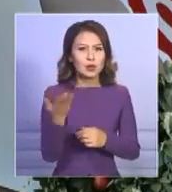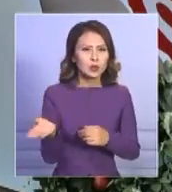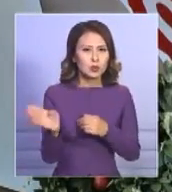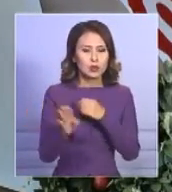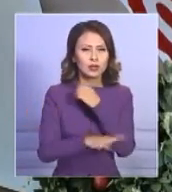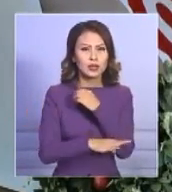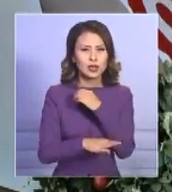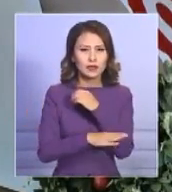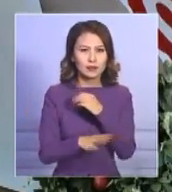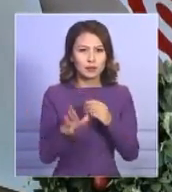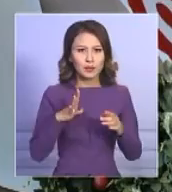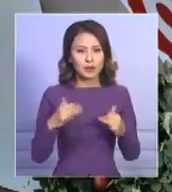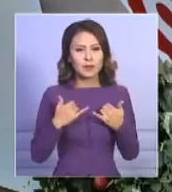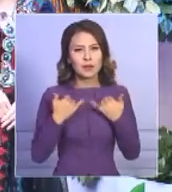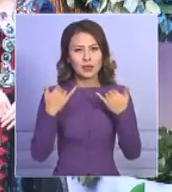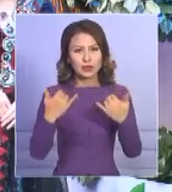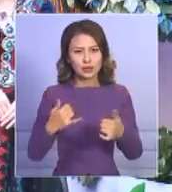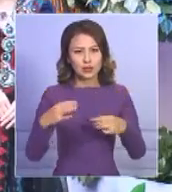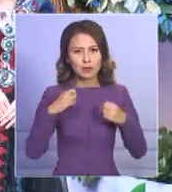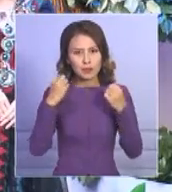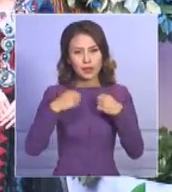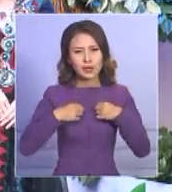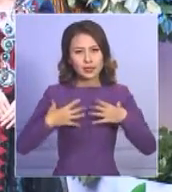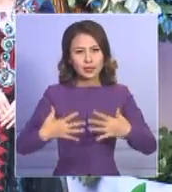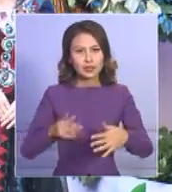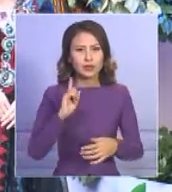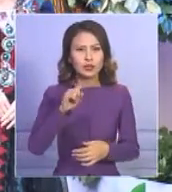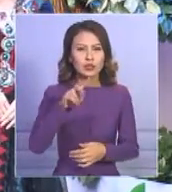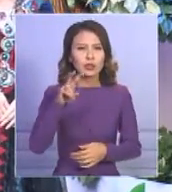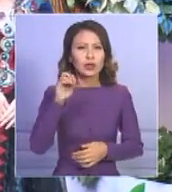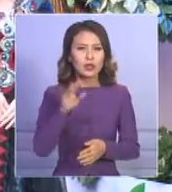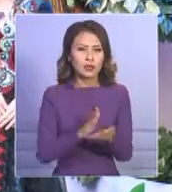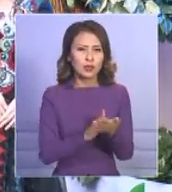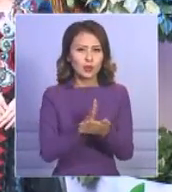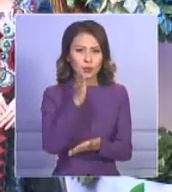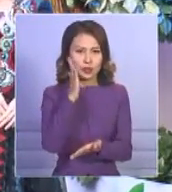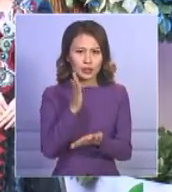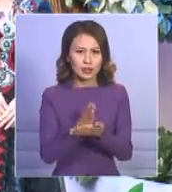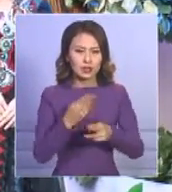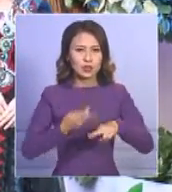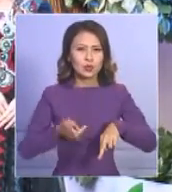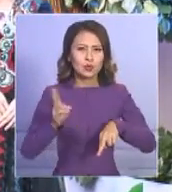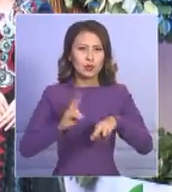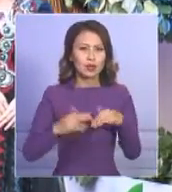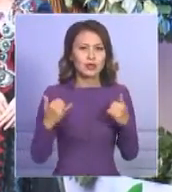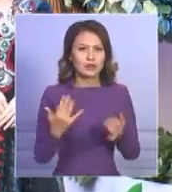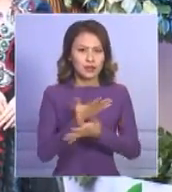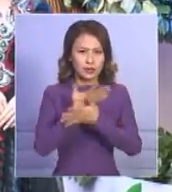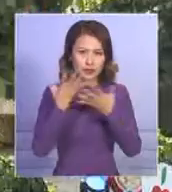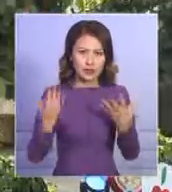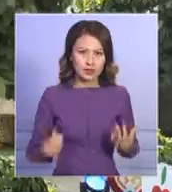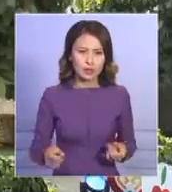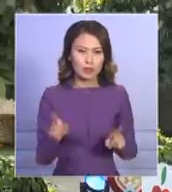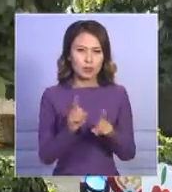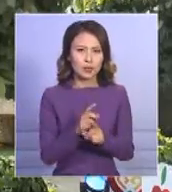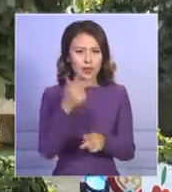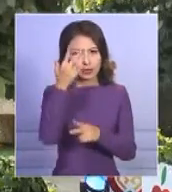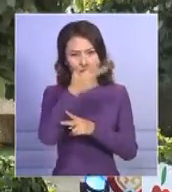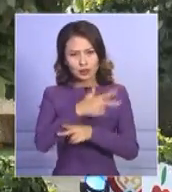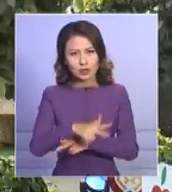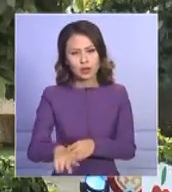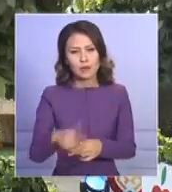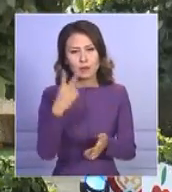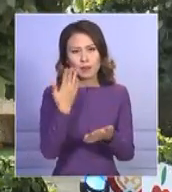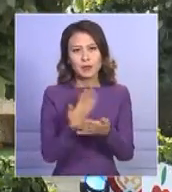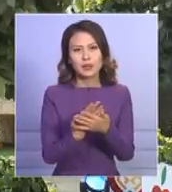ғасыр мерейтойының белгісі. Келушілер 1000 жылдық тарихы бар шаһардың өткені мен бүгінгі күніне мағлұмат беретін бейнероликтерді